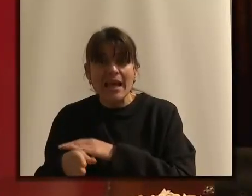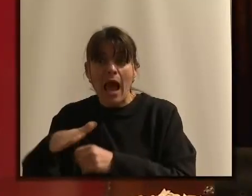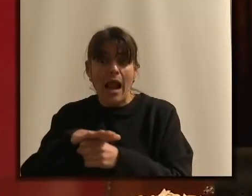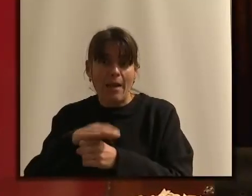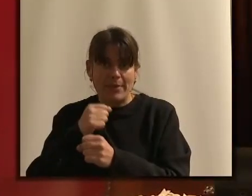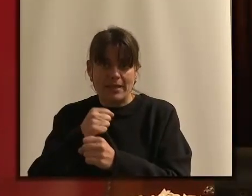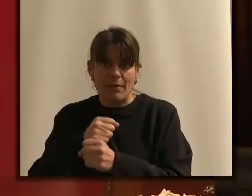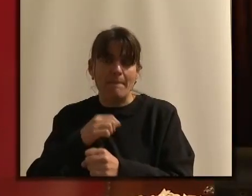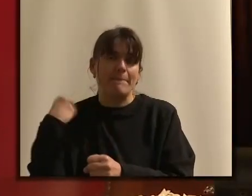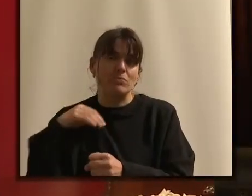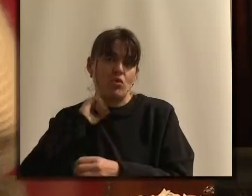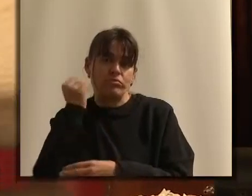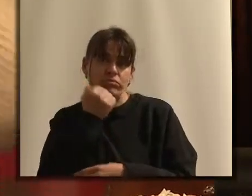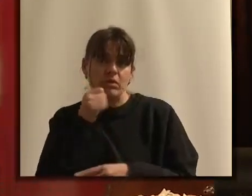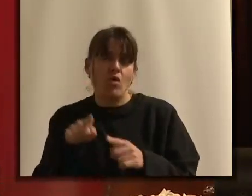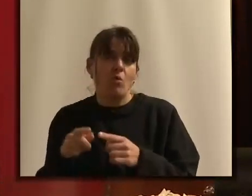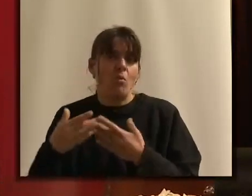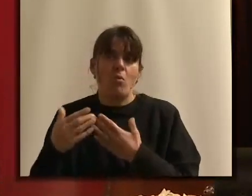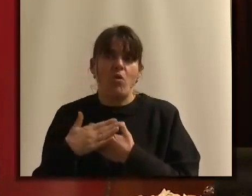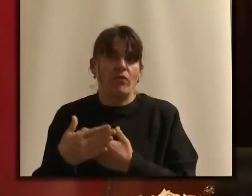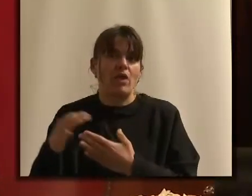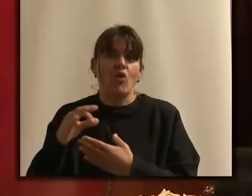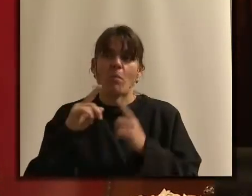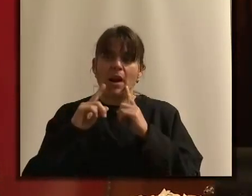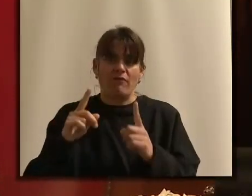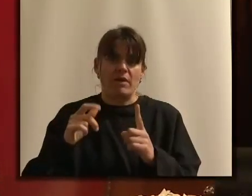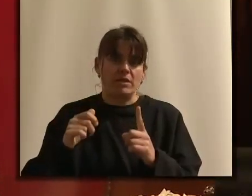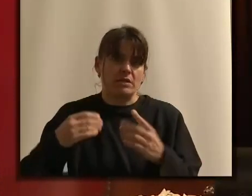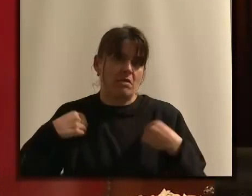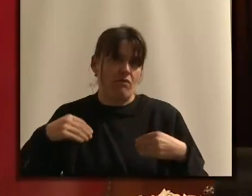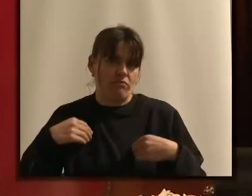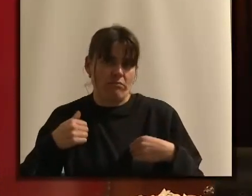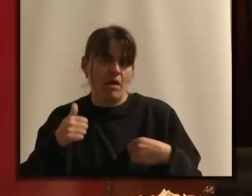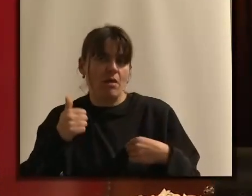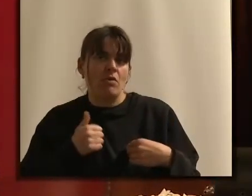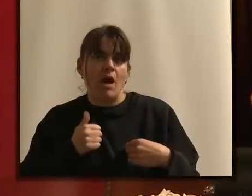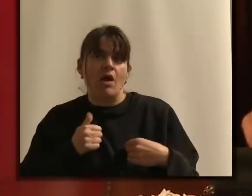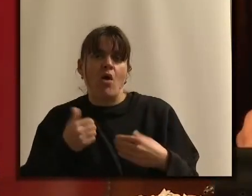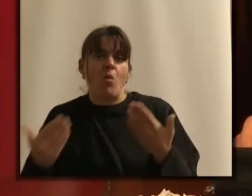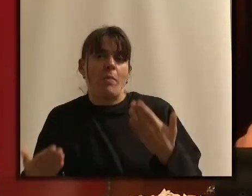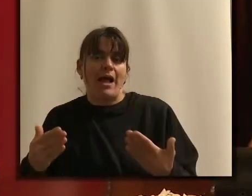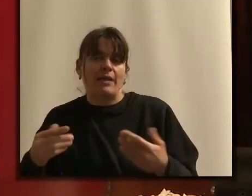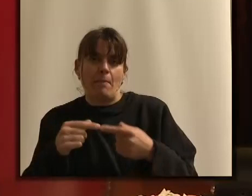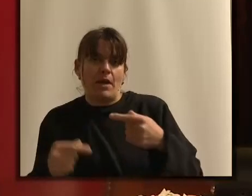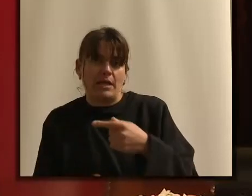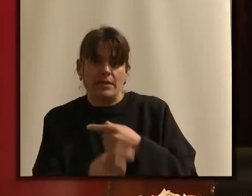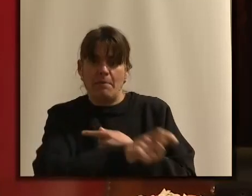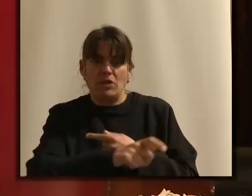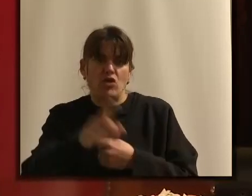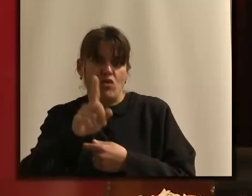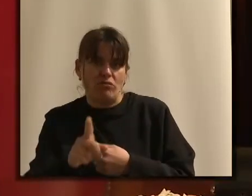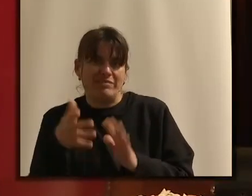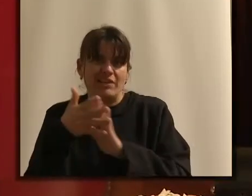Aquesta reivindicació no és fruit d'una voluntat o de voler gaudir d'uns beneficis respecte a la resta de la ciutadania, sinó que està basat en una